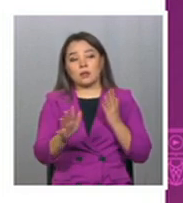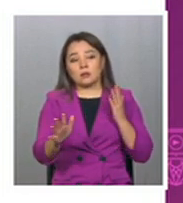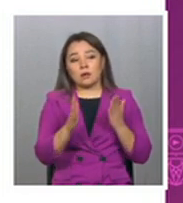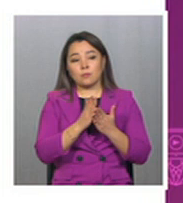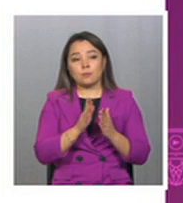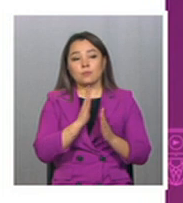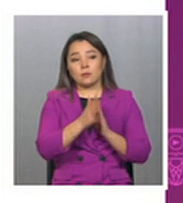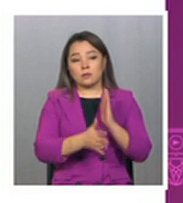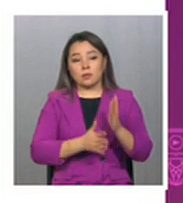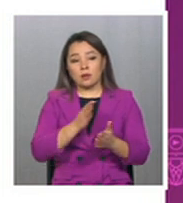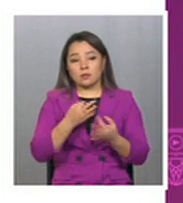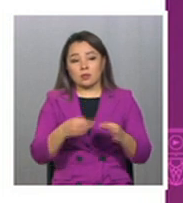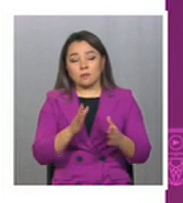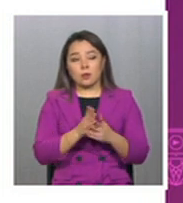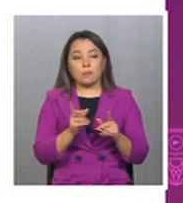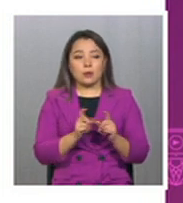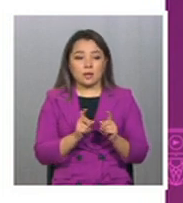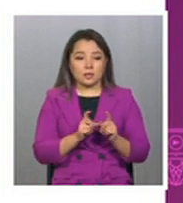жатыр.